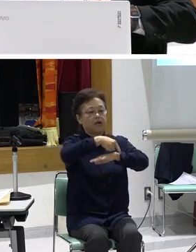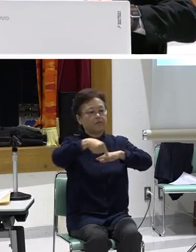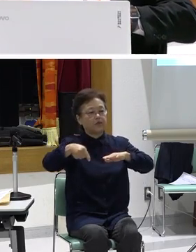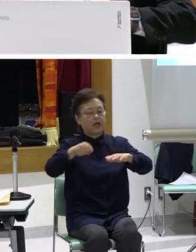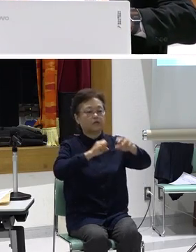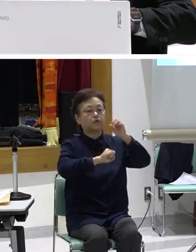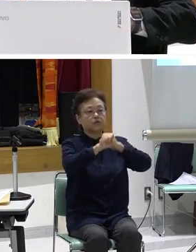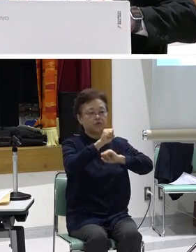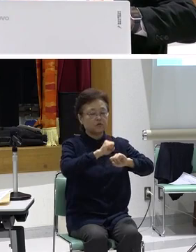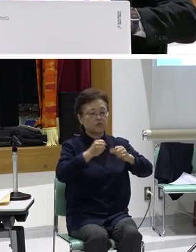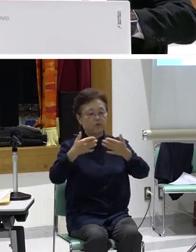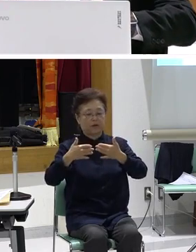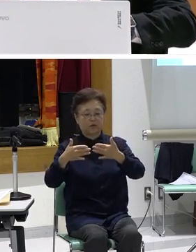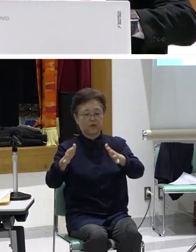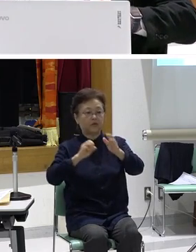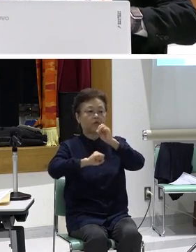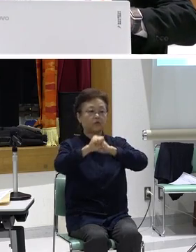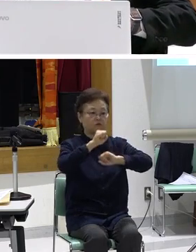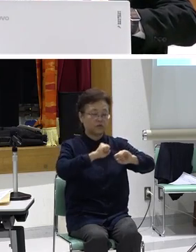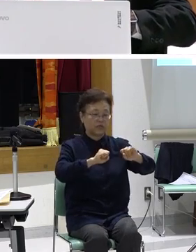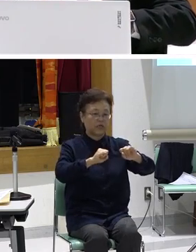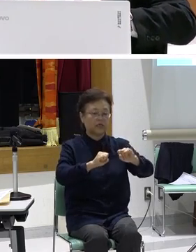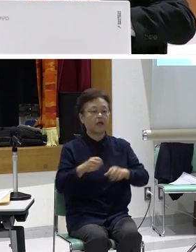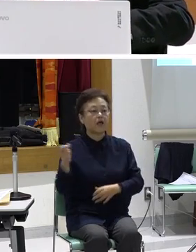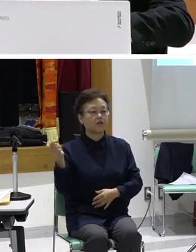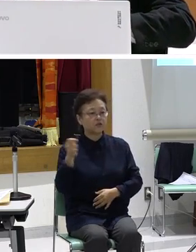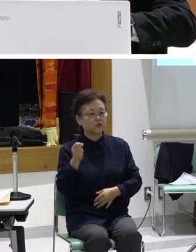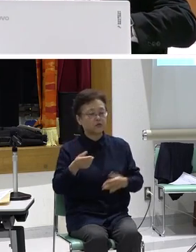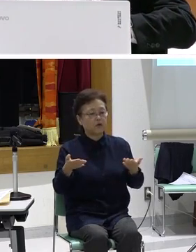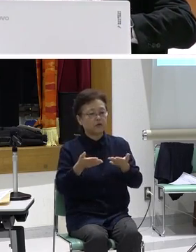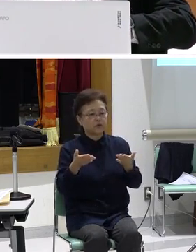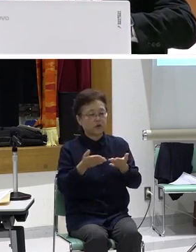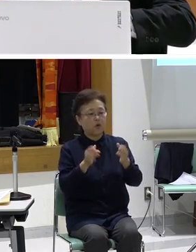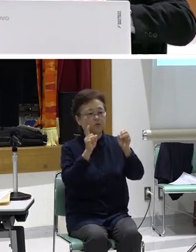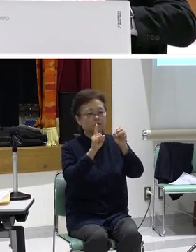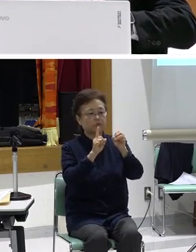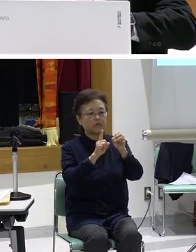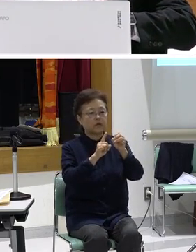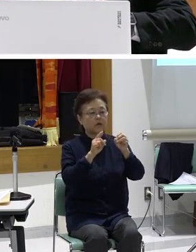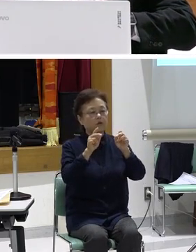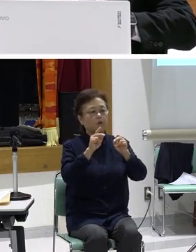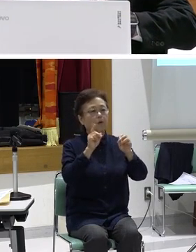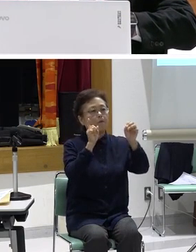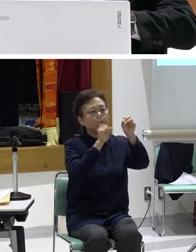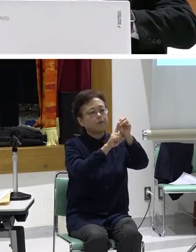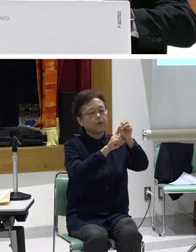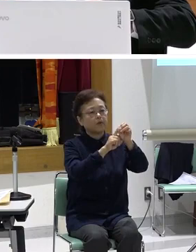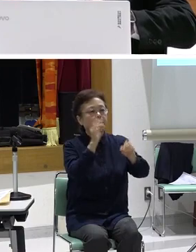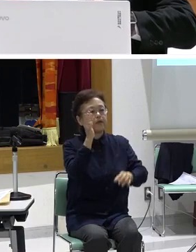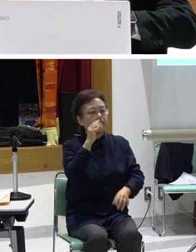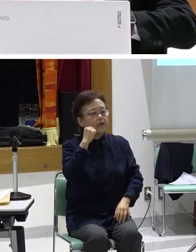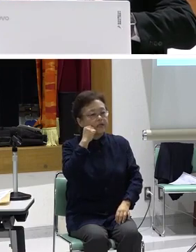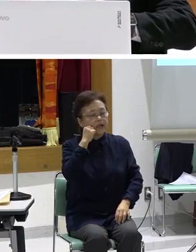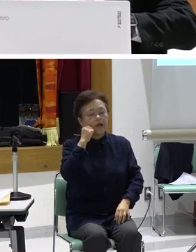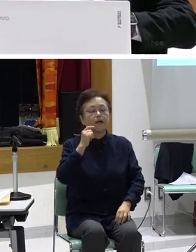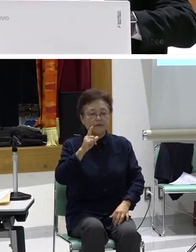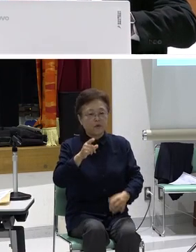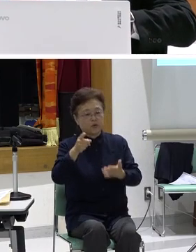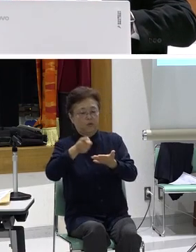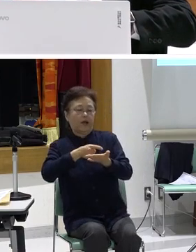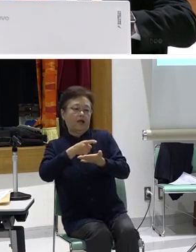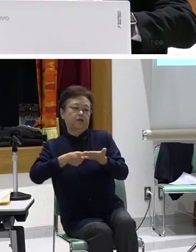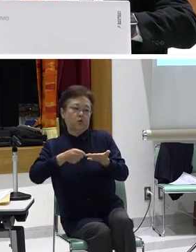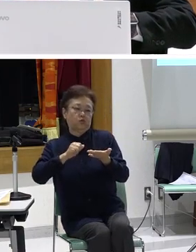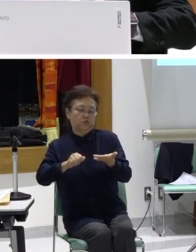うということで、直ちに事業のめどが立たない課題やエリアも対象に、考えてもらえたらな。